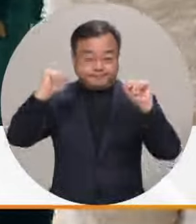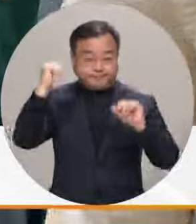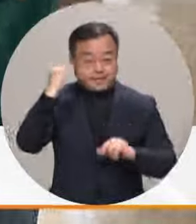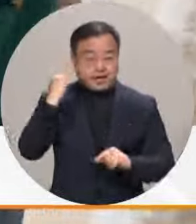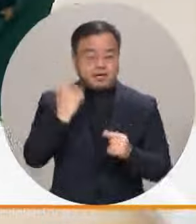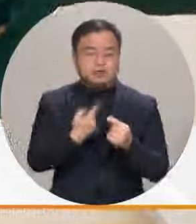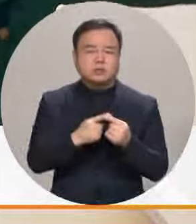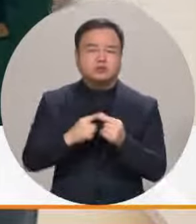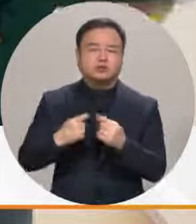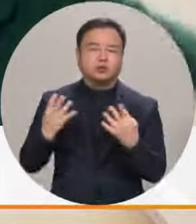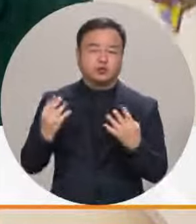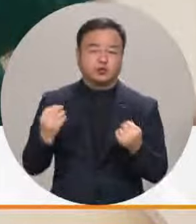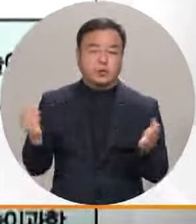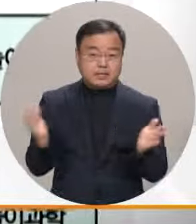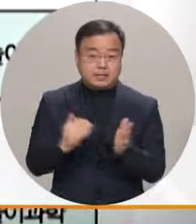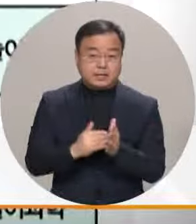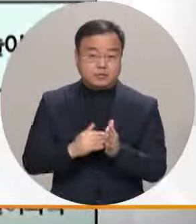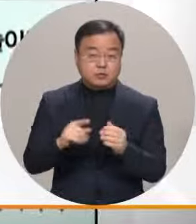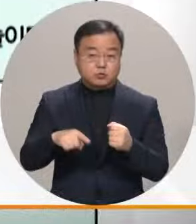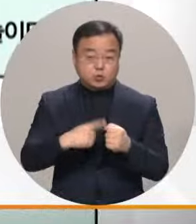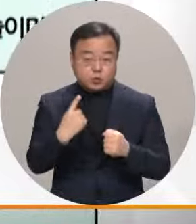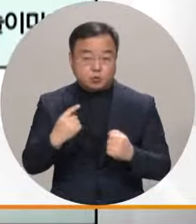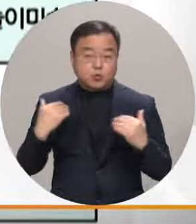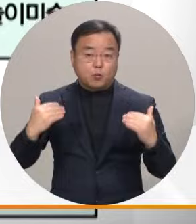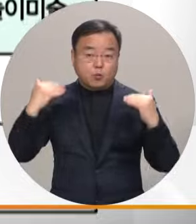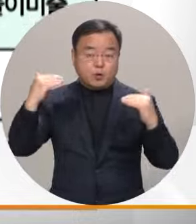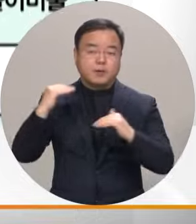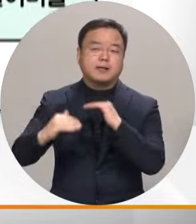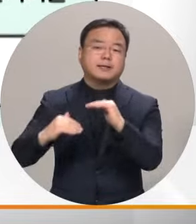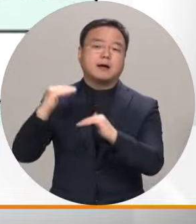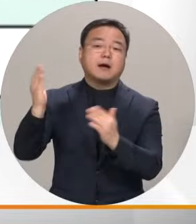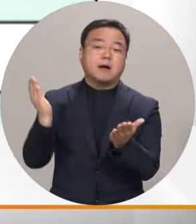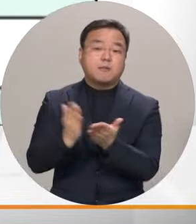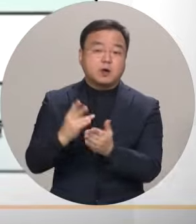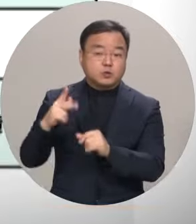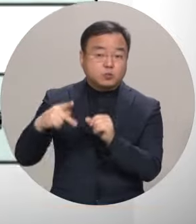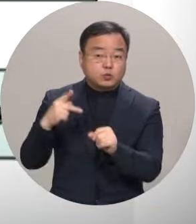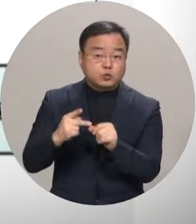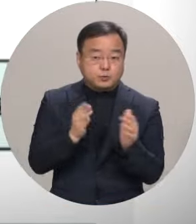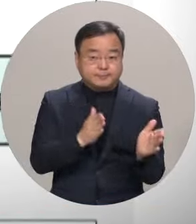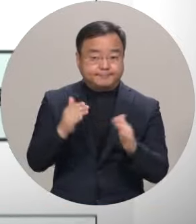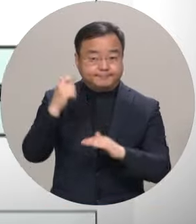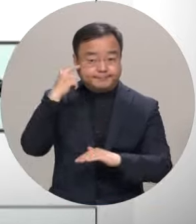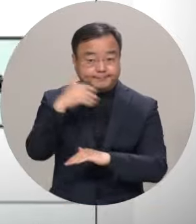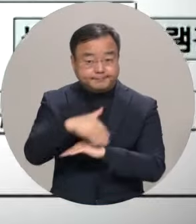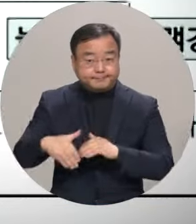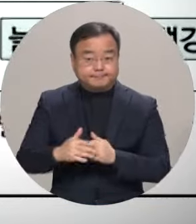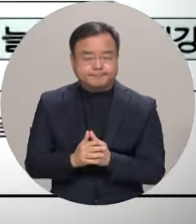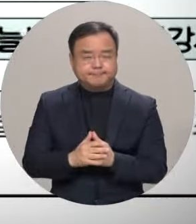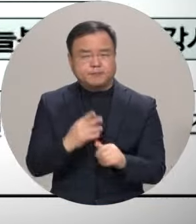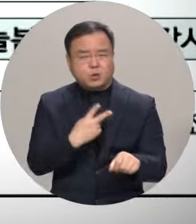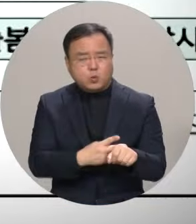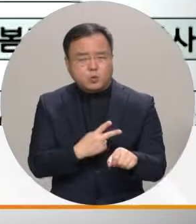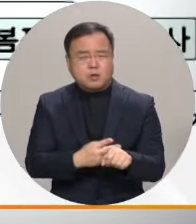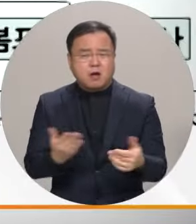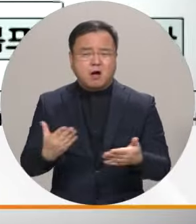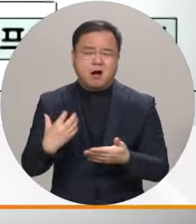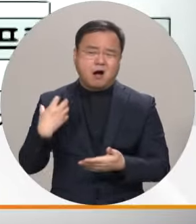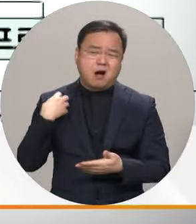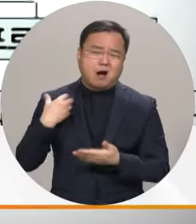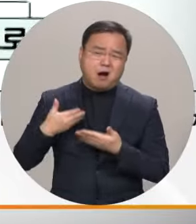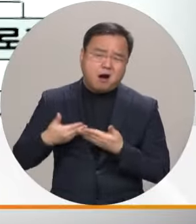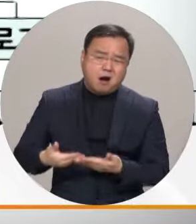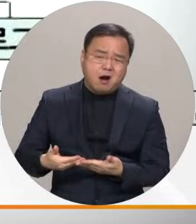학년의 발달단계에 맞 다양한 프로그램을 마할 계획입니다 교사들의 업무부담을 줄이기 위해